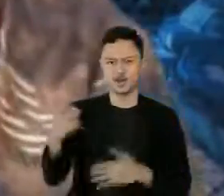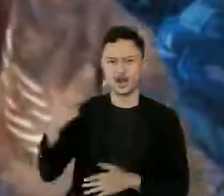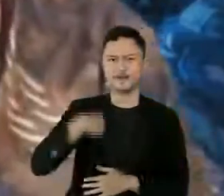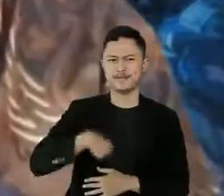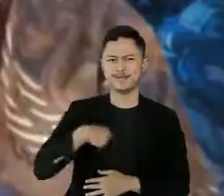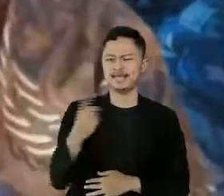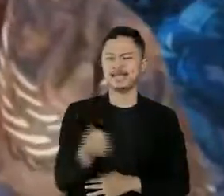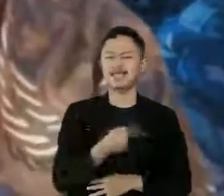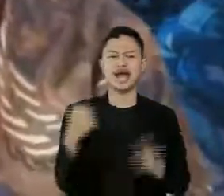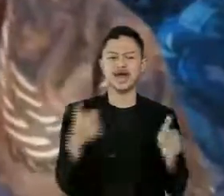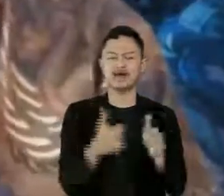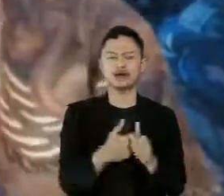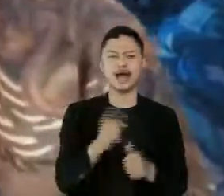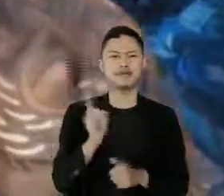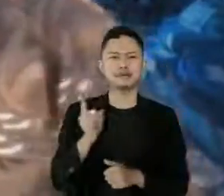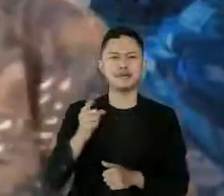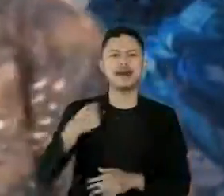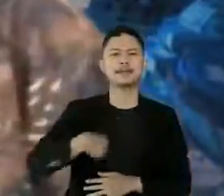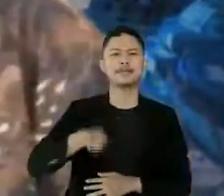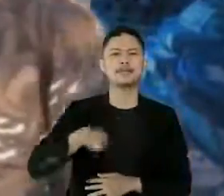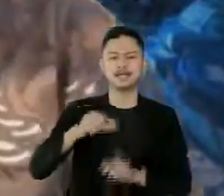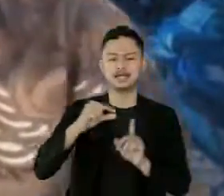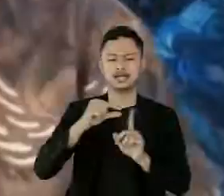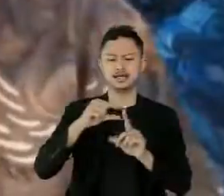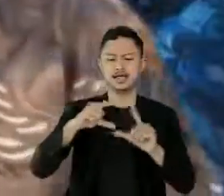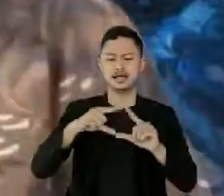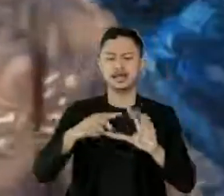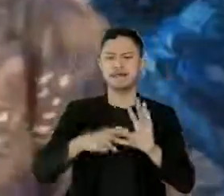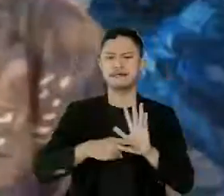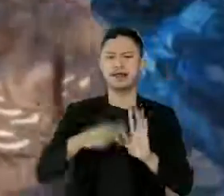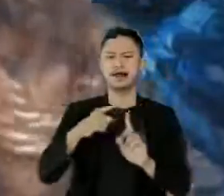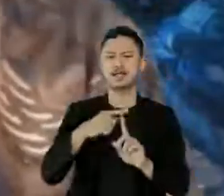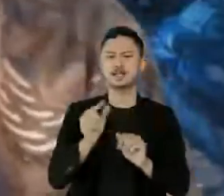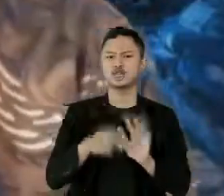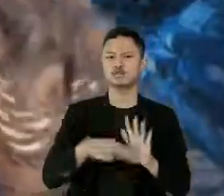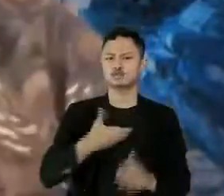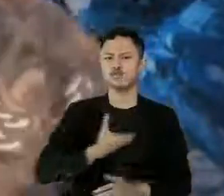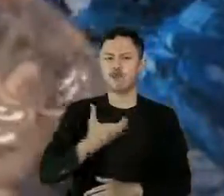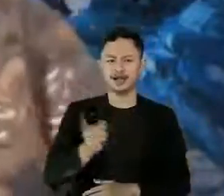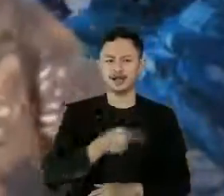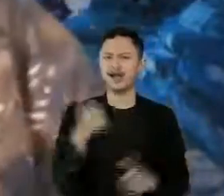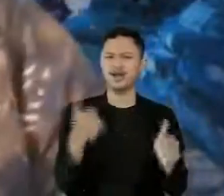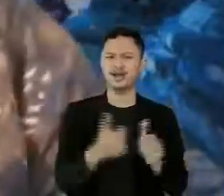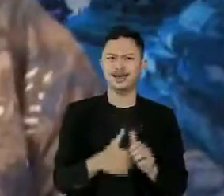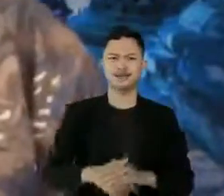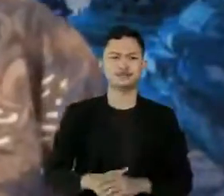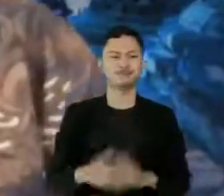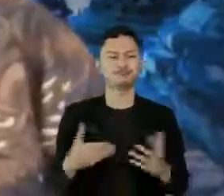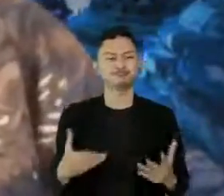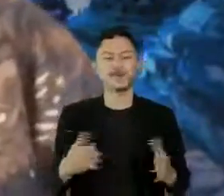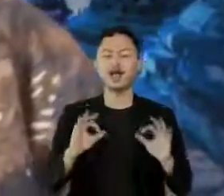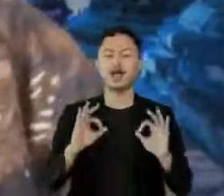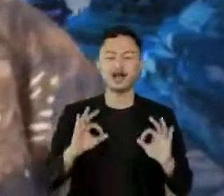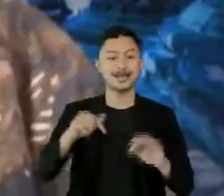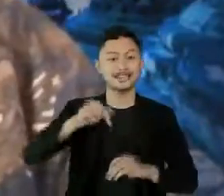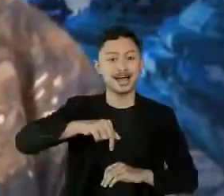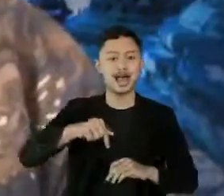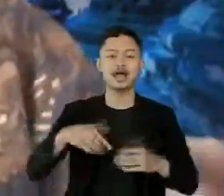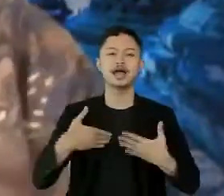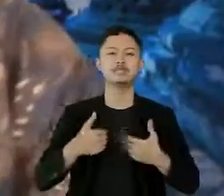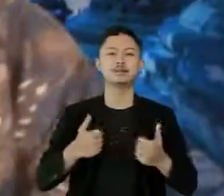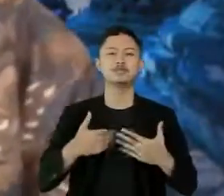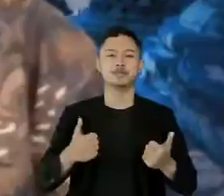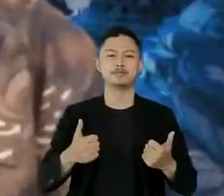Menteri. Jadi sekarang semua harus bikin pantun. Baik. Jadi mengenai persiapan Pak Troy tadi waktu